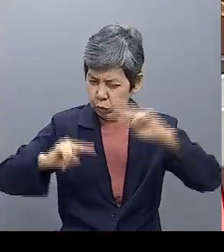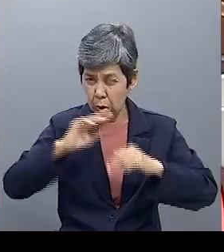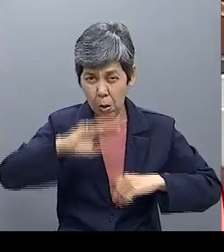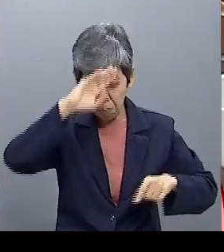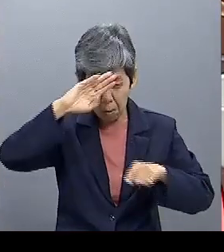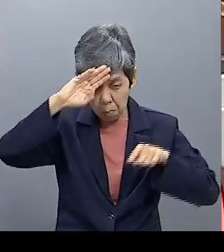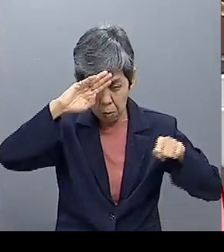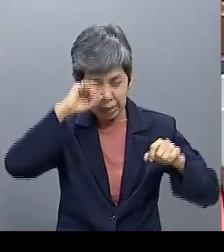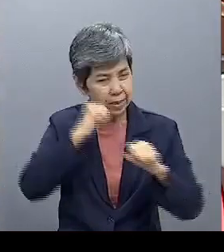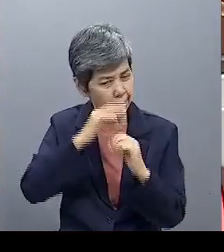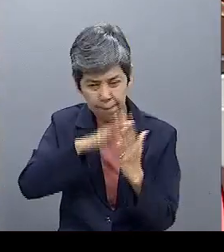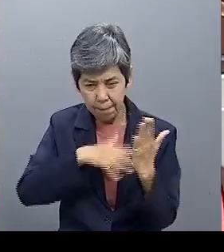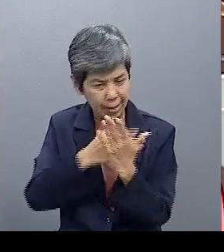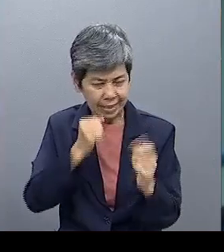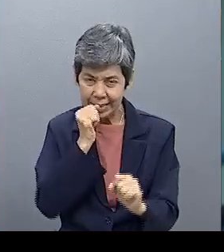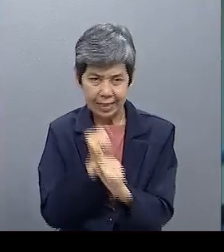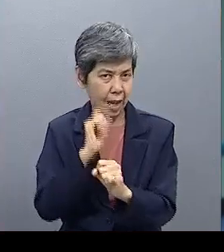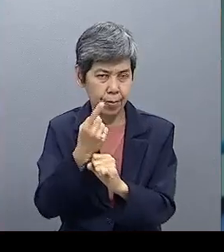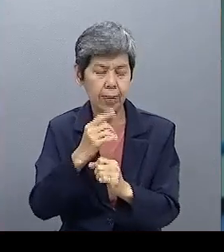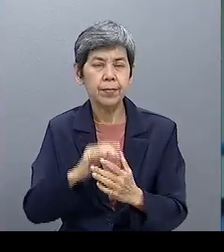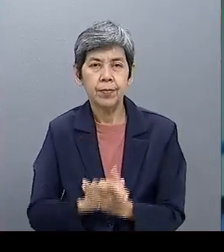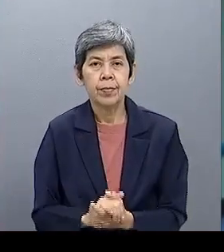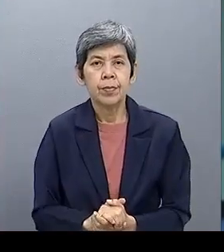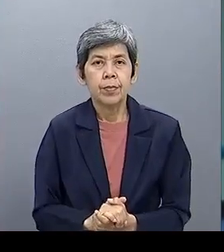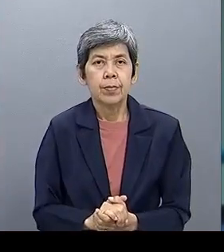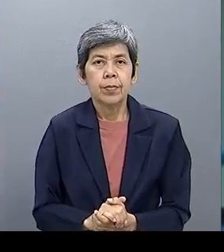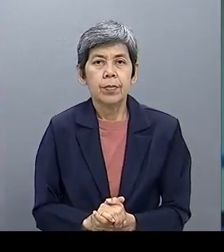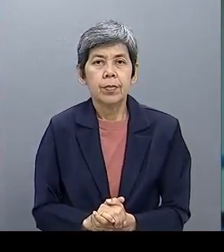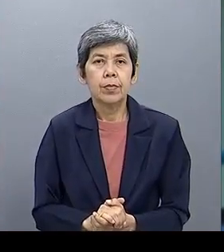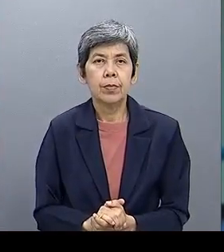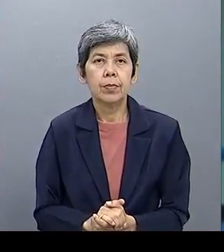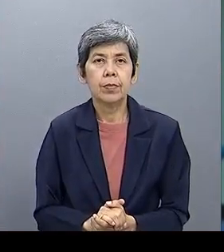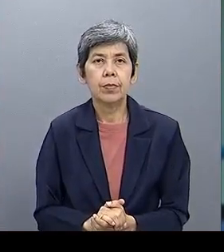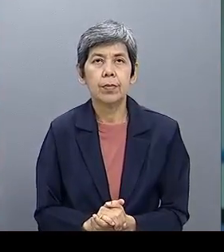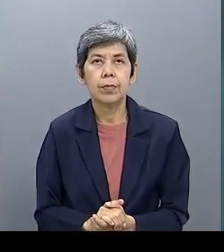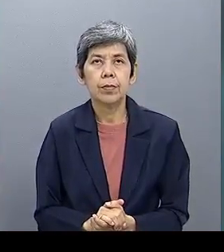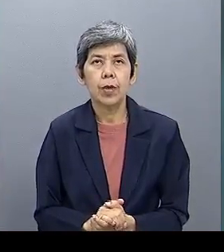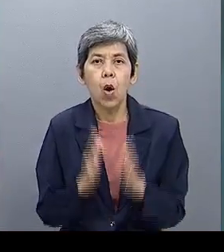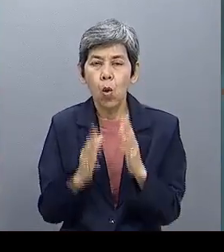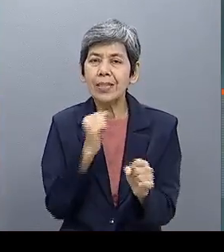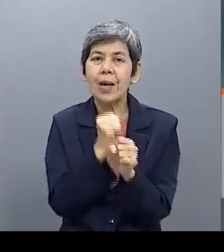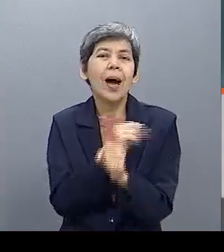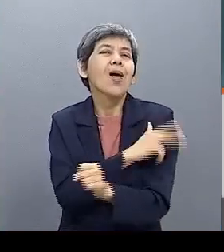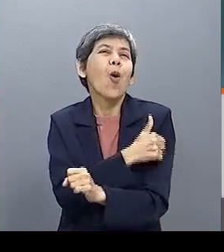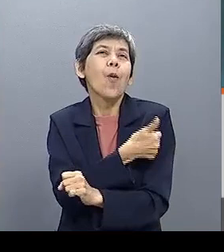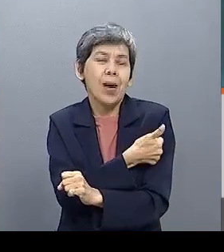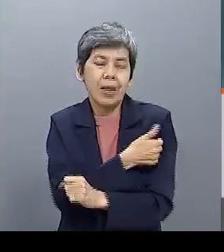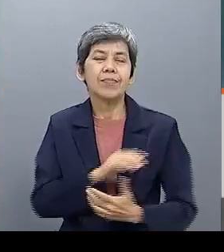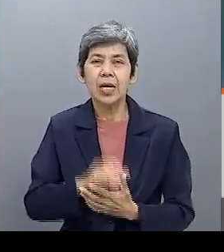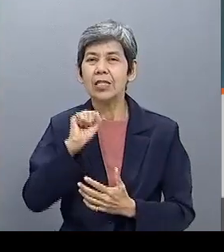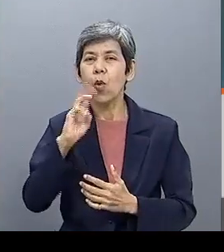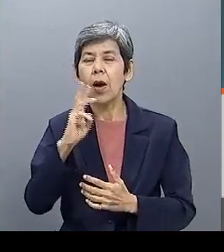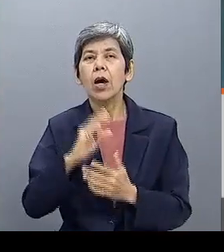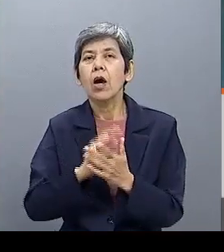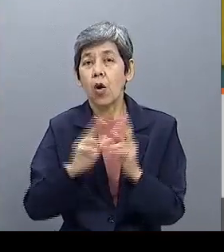แผนเพื่อลดความเสี่ยงต่อการแพร่เชื้อจัดเจ้าหน้าที่โรงพยาบาลสวรรค์ประชารักษ์จังหวัดนครสวรรค์